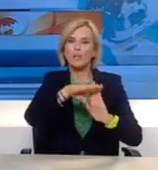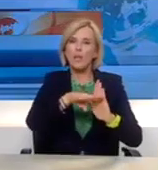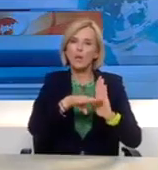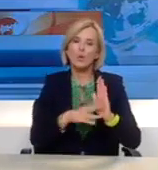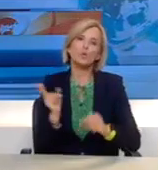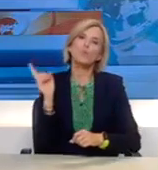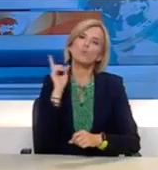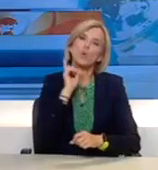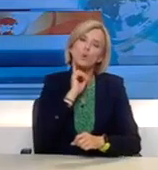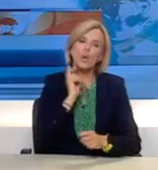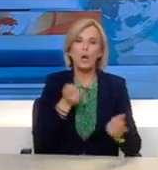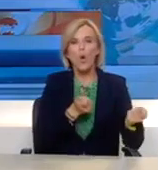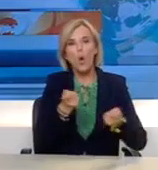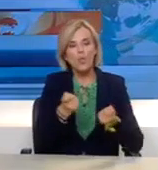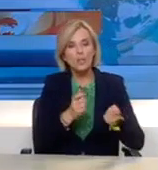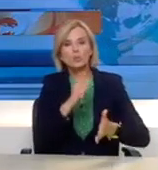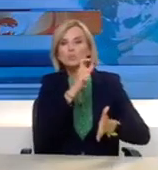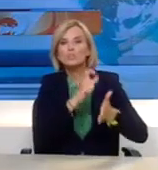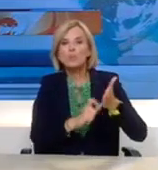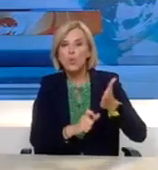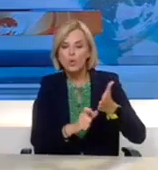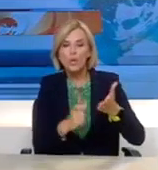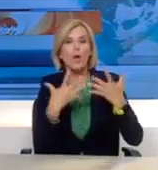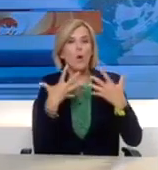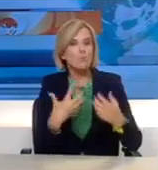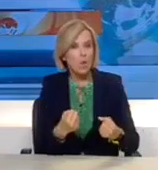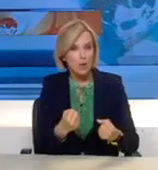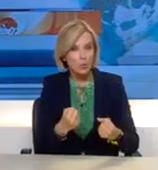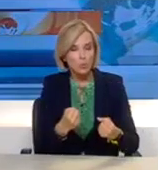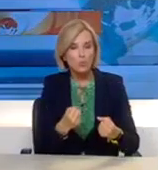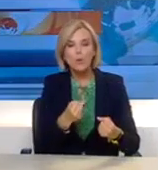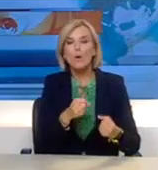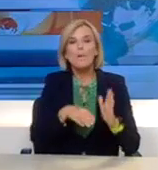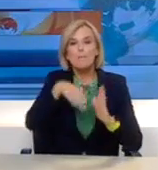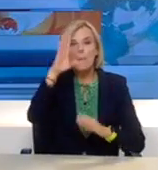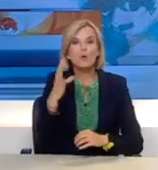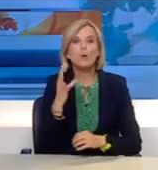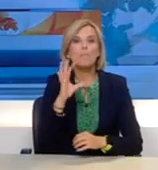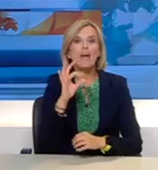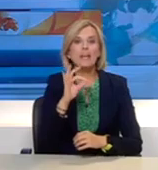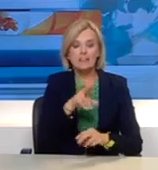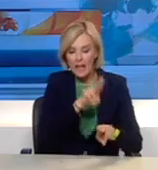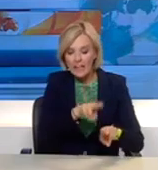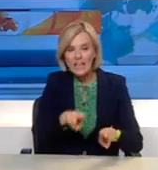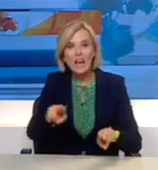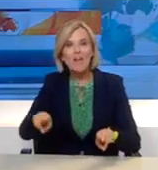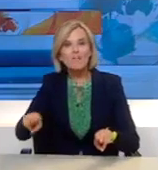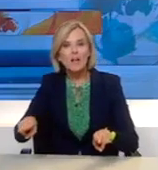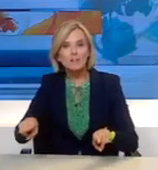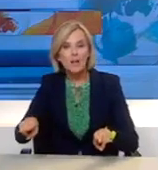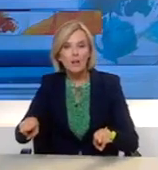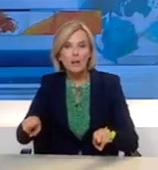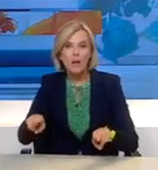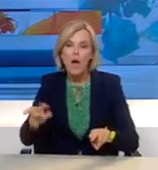ελληνικά ξενοδοχεία αφορούν μονάδες που έχουν πάνω από 50 κλίνες. Έτσι μένει εκτός πρωτοκόλων το 70% των ελληνικών